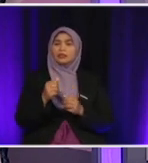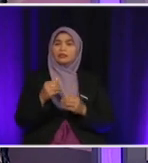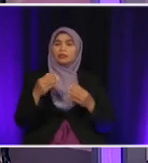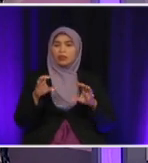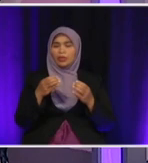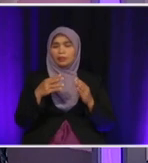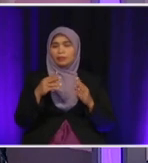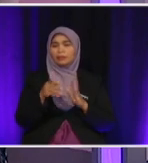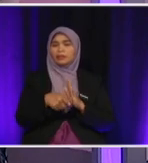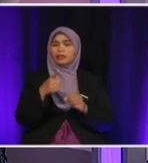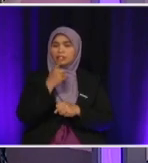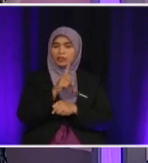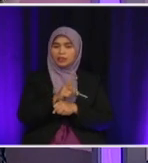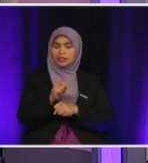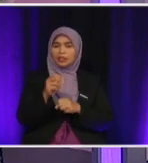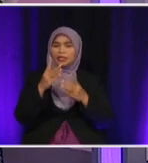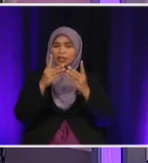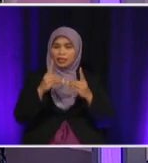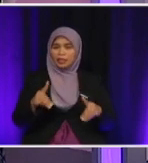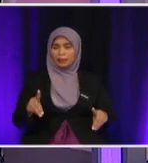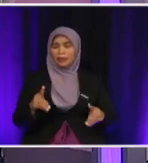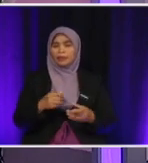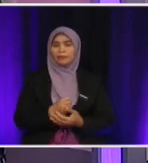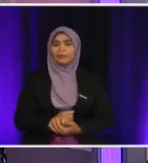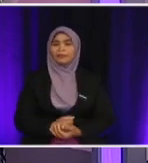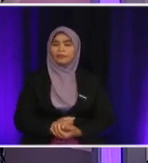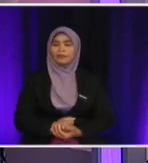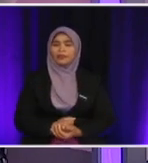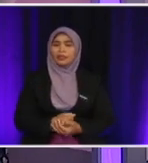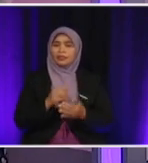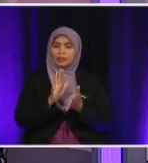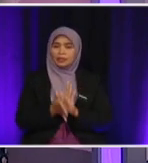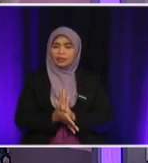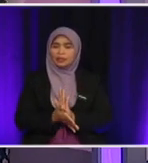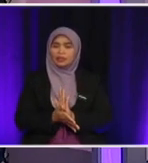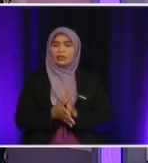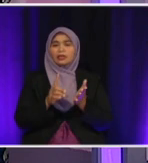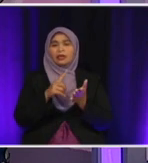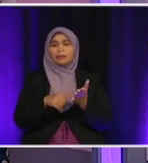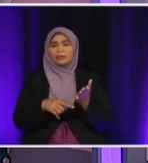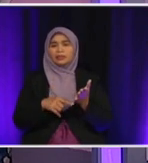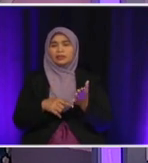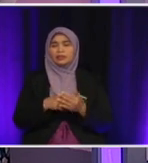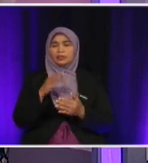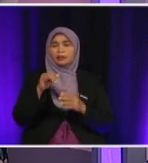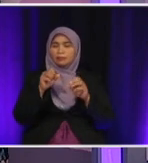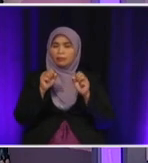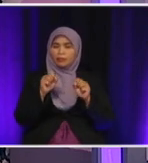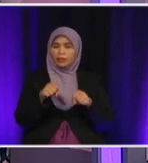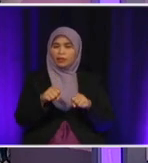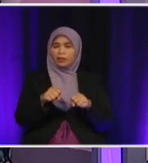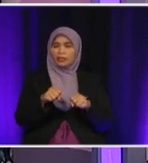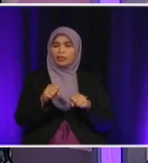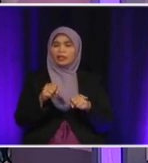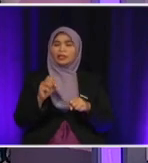peraturan-peraturan yang disebut sebagai Piagam Madinah jadi apa agaknya ya yang boleh pengajaran yang